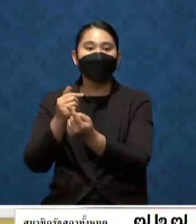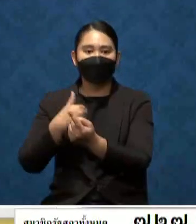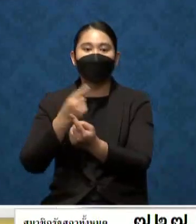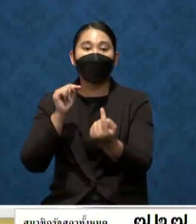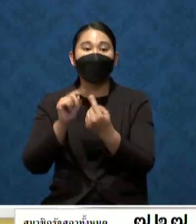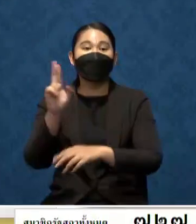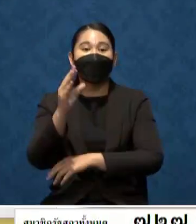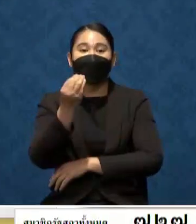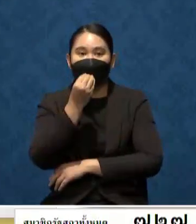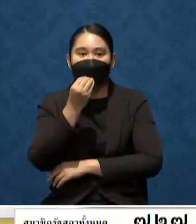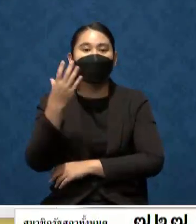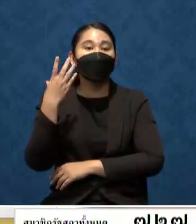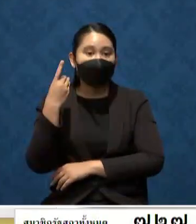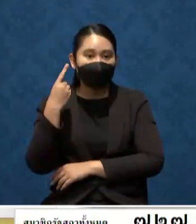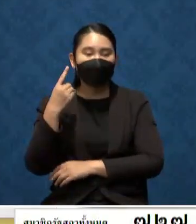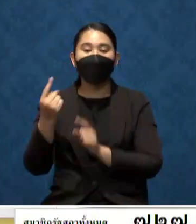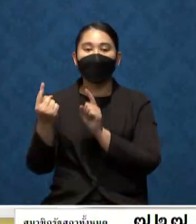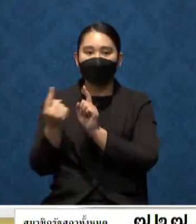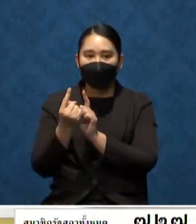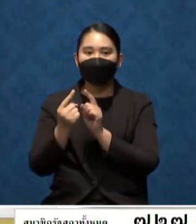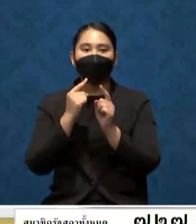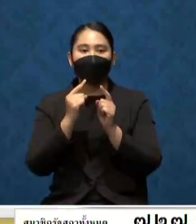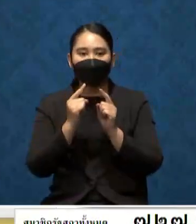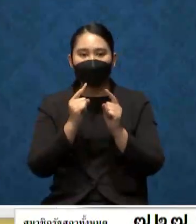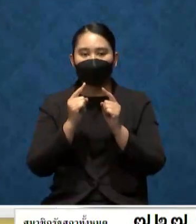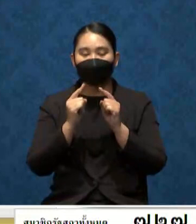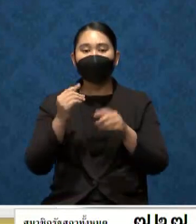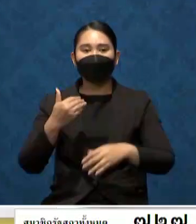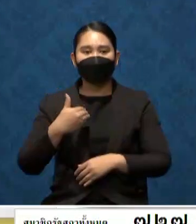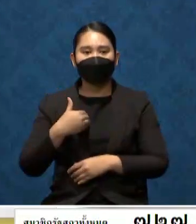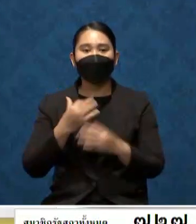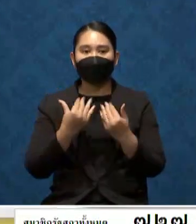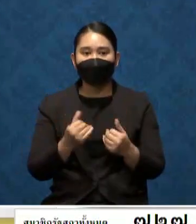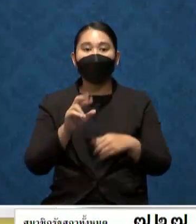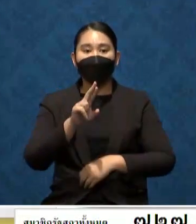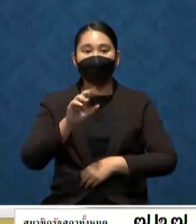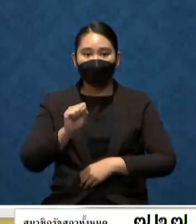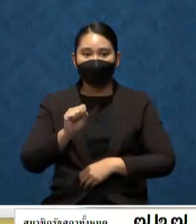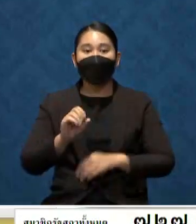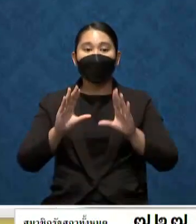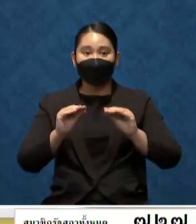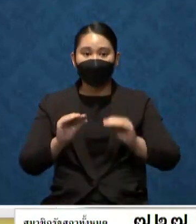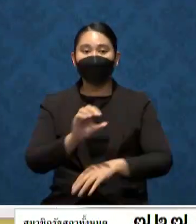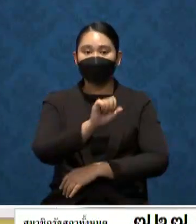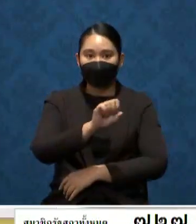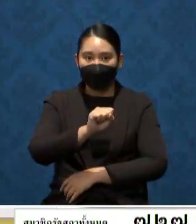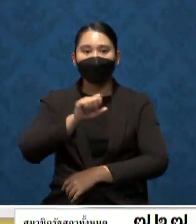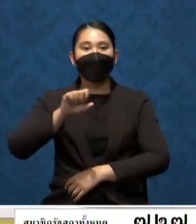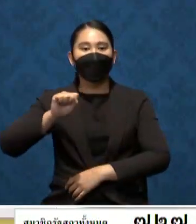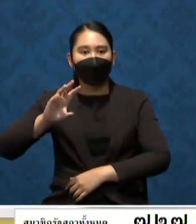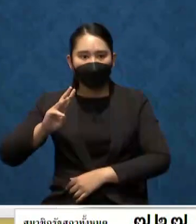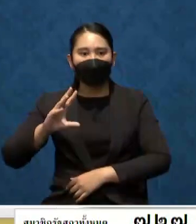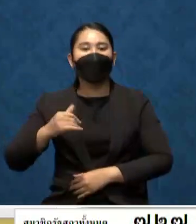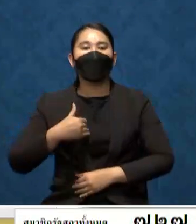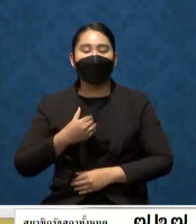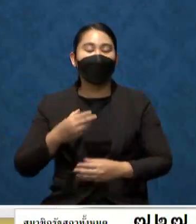ประทานอาหารเมื่อวานท่านก็ยกประเด็นมาว่าเราอยู่ในระบบสองสภาแล้วเป็นอย่างนี้มาตลอดแล้วผมก็เ